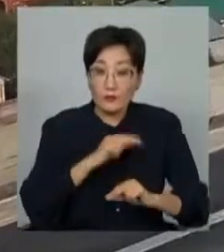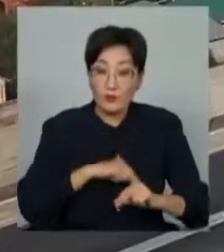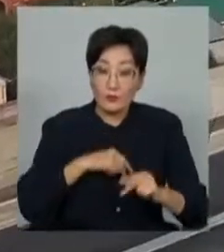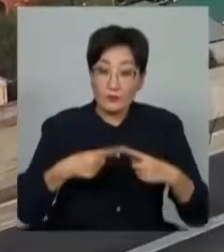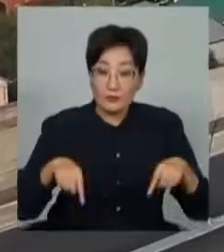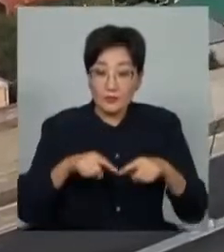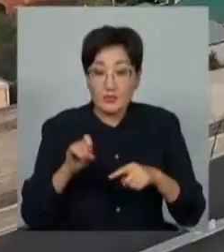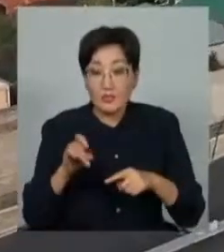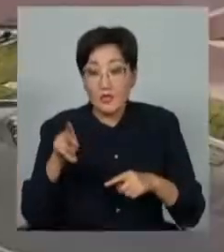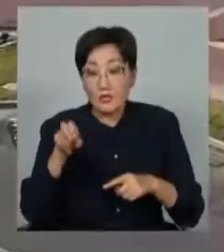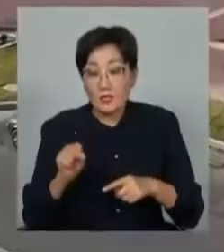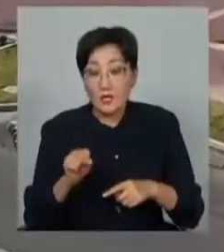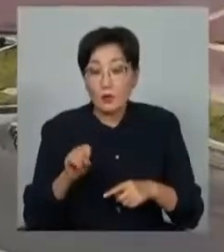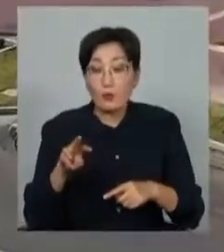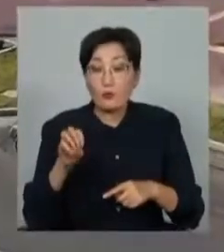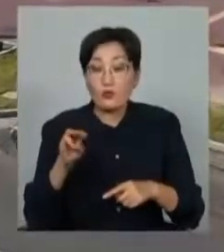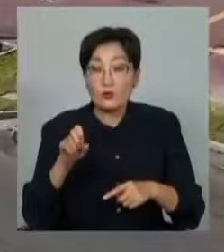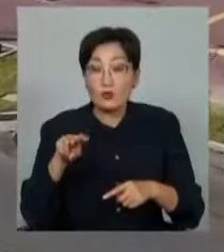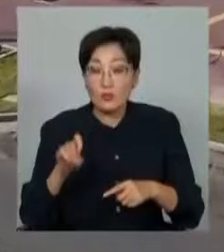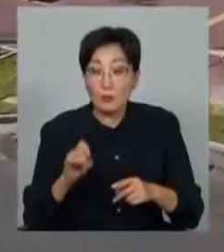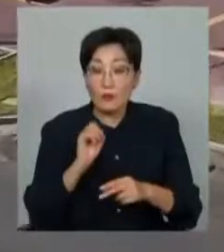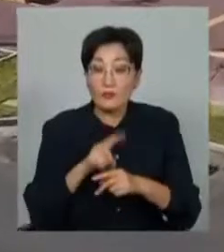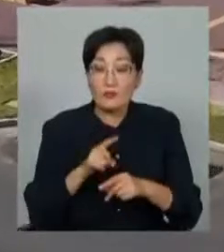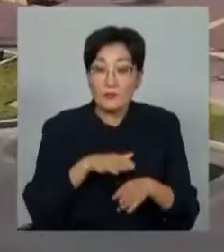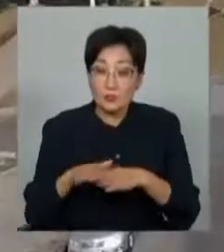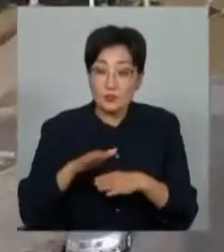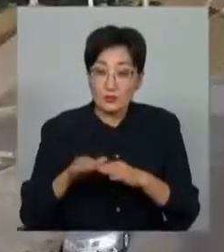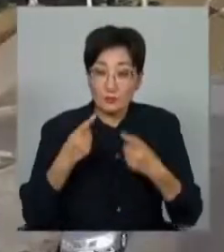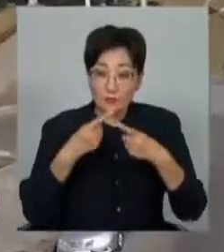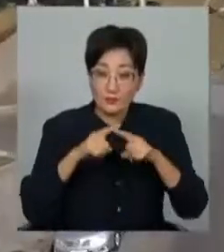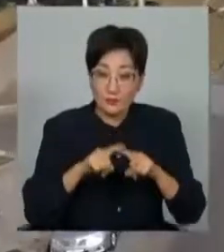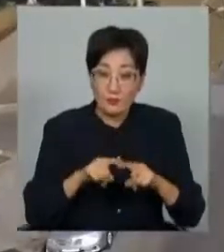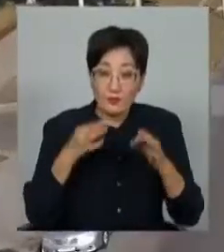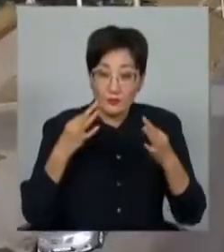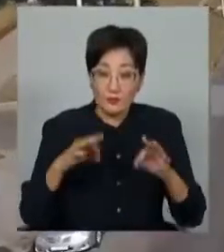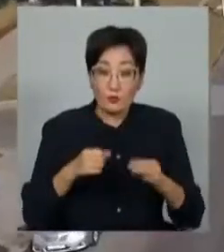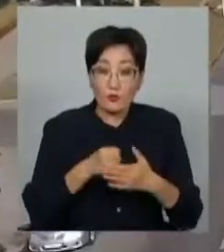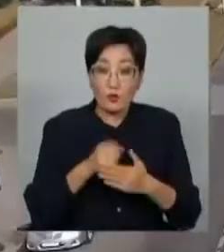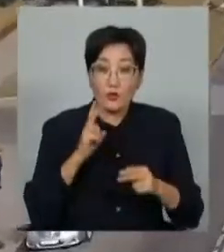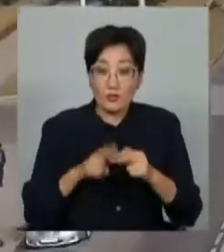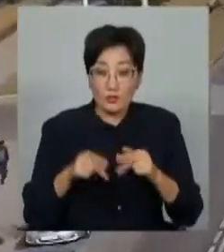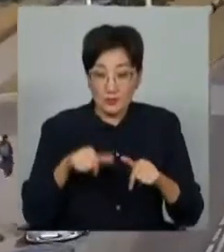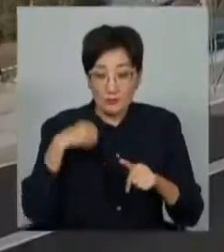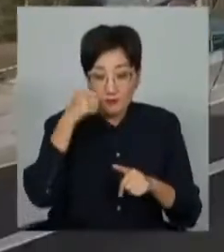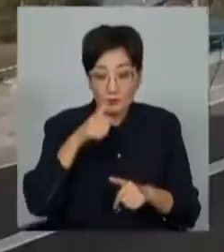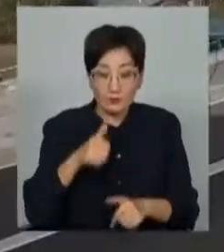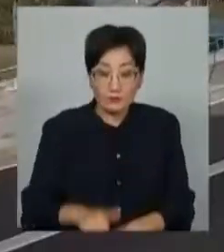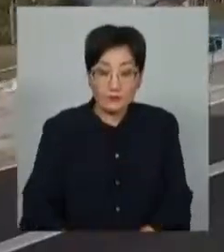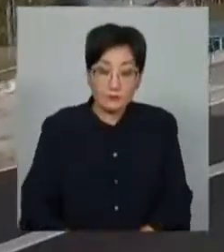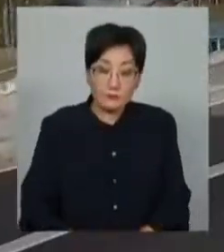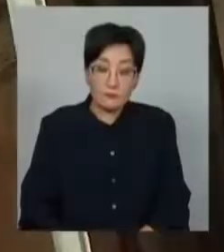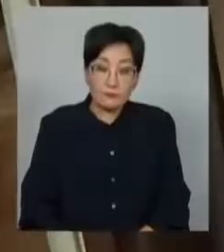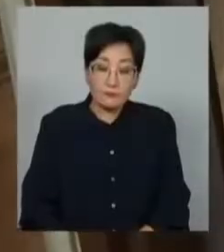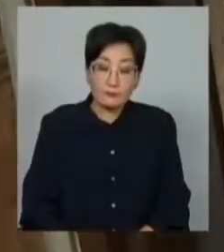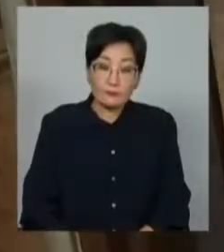станциях Сыраарка и Бауыржан-Момышлы и поручил осуществить технический запуск до конца этого года.